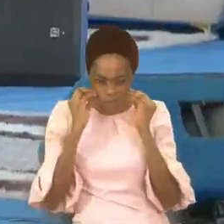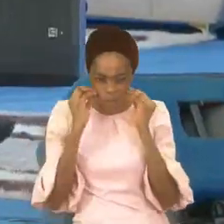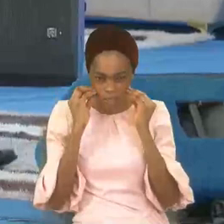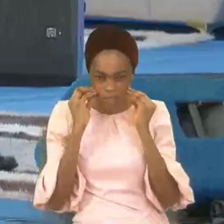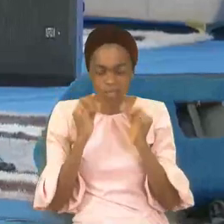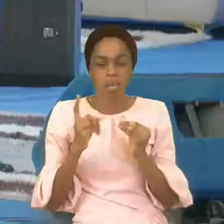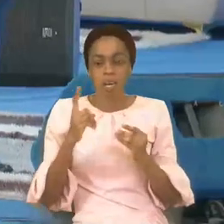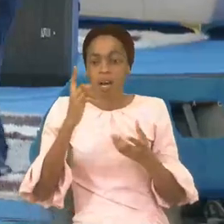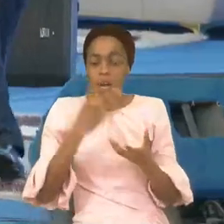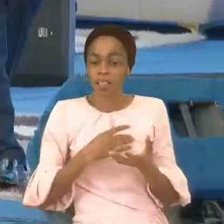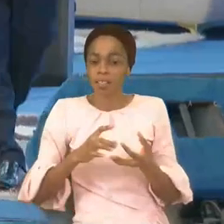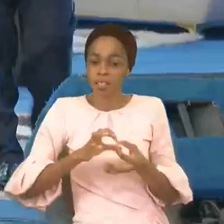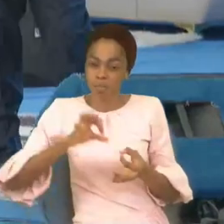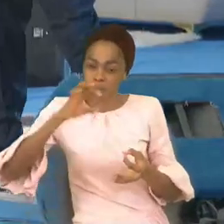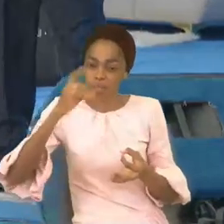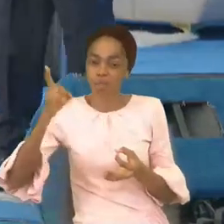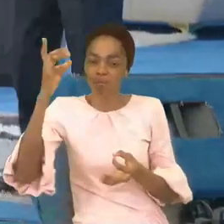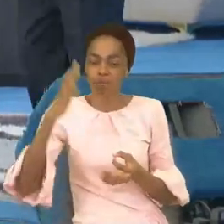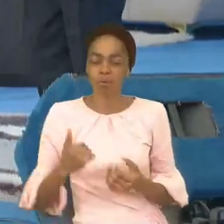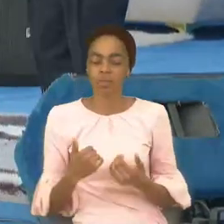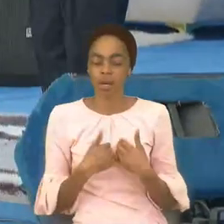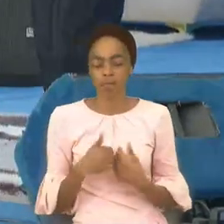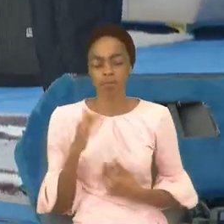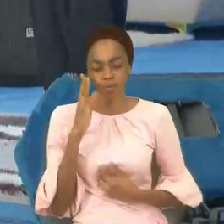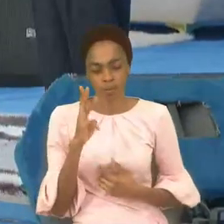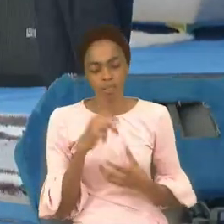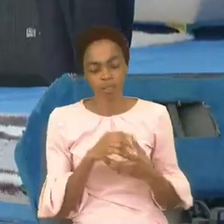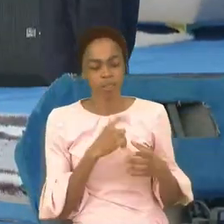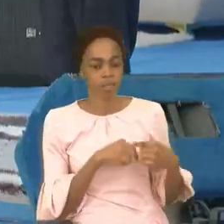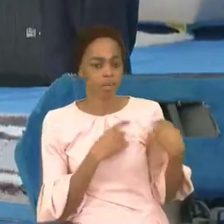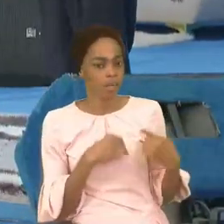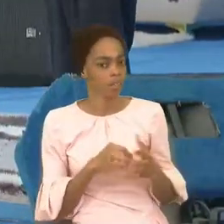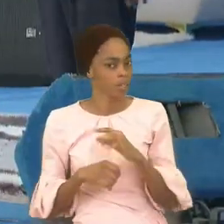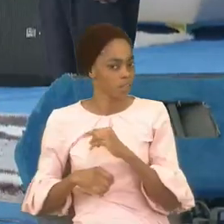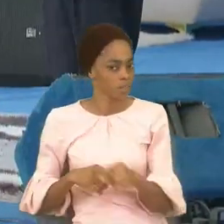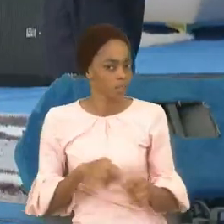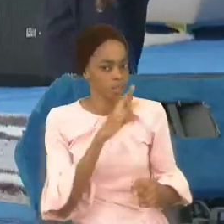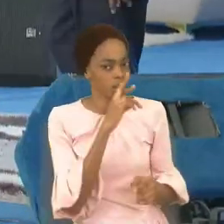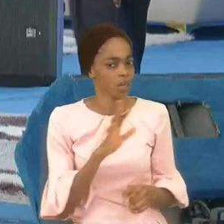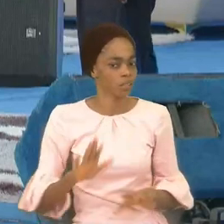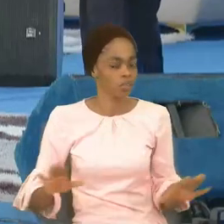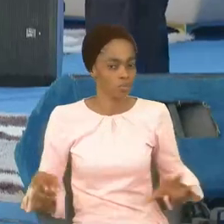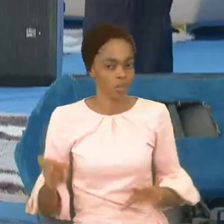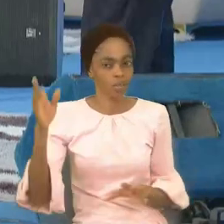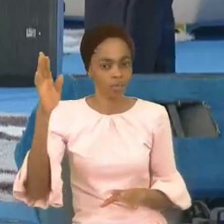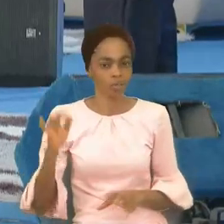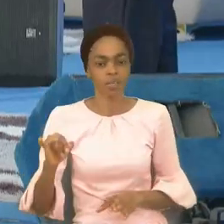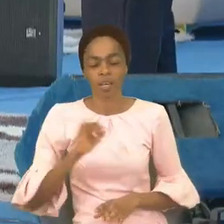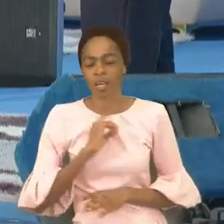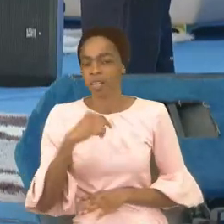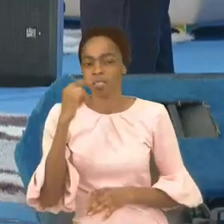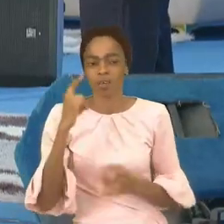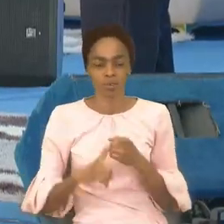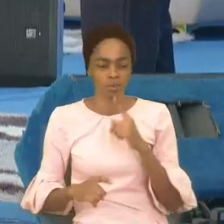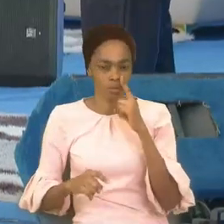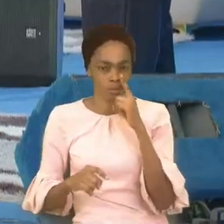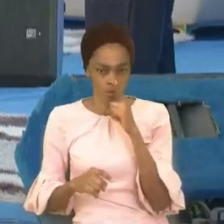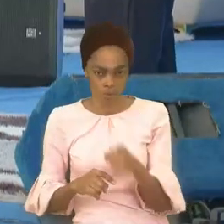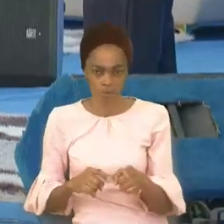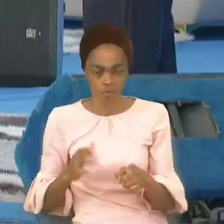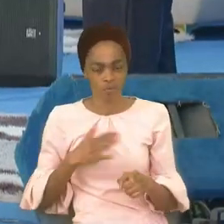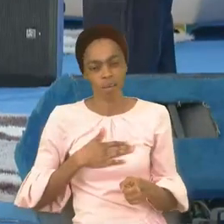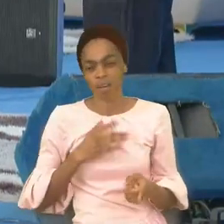ceux en qui l'Esprit de Dieu rend témoignage, qui sont enfants de Dieu, et je vous dis, mes amis, vous qui êtes mes